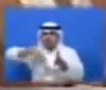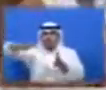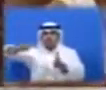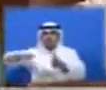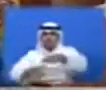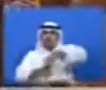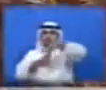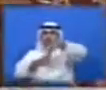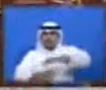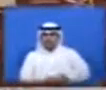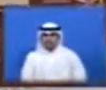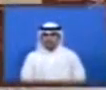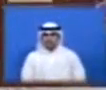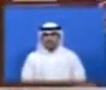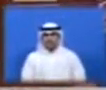الخرافي.